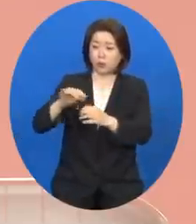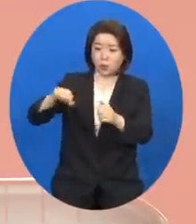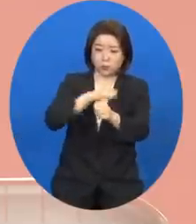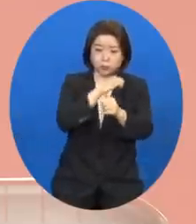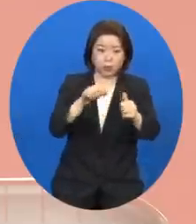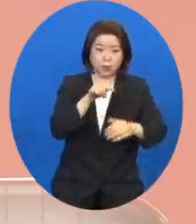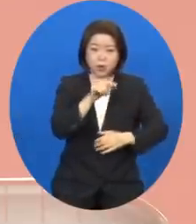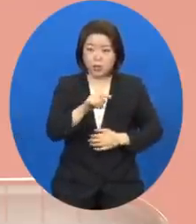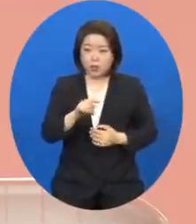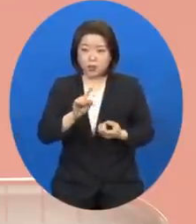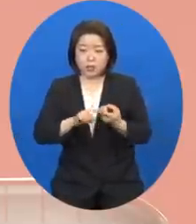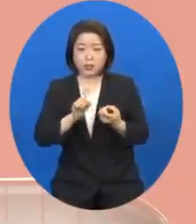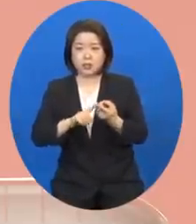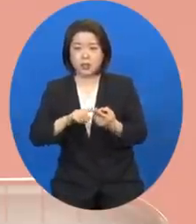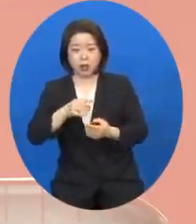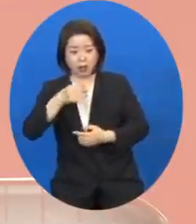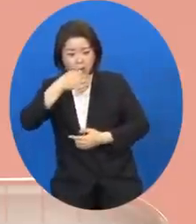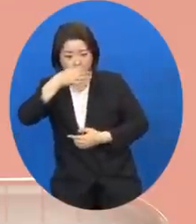폭력을 쓰는 것이 힘들어요.